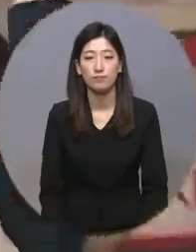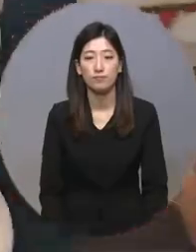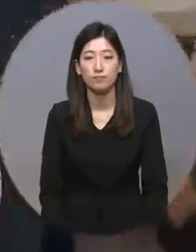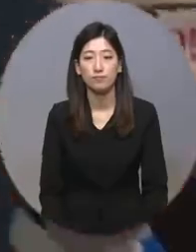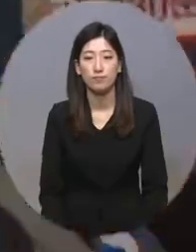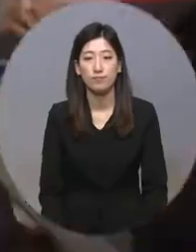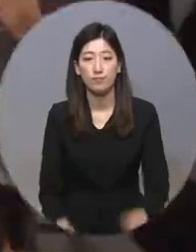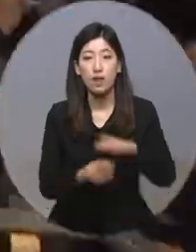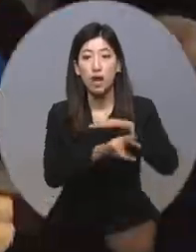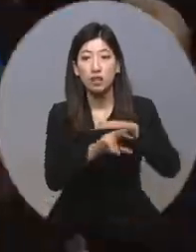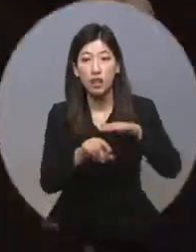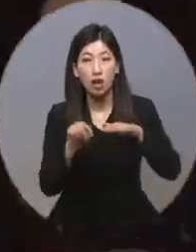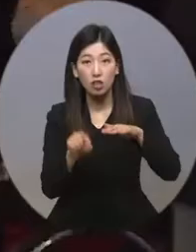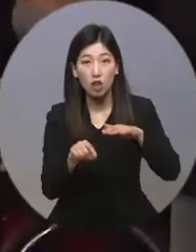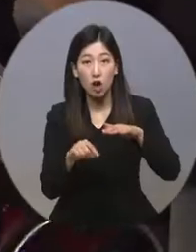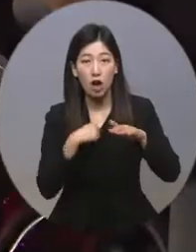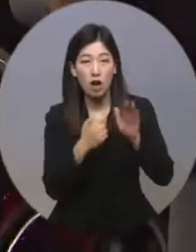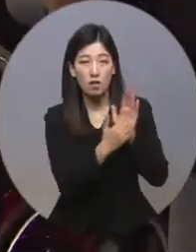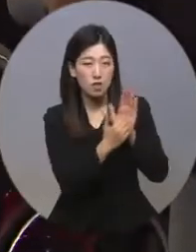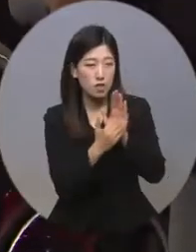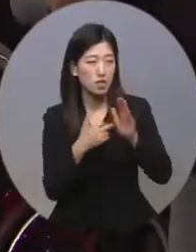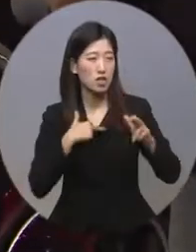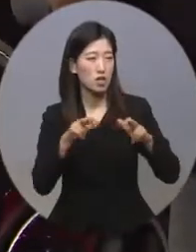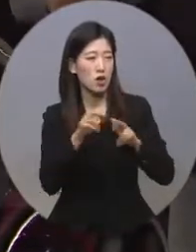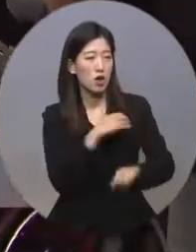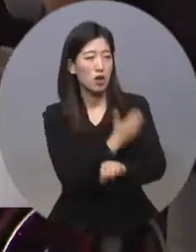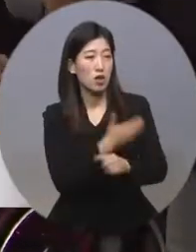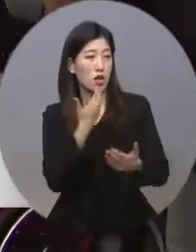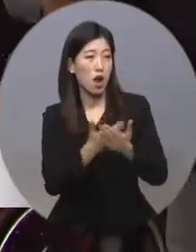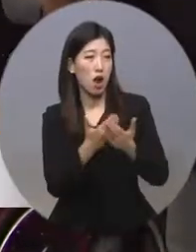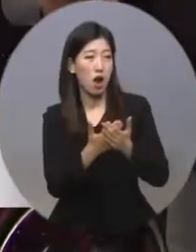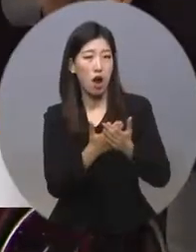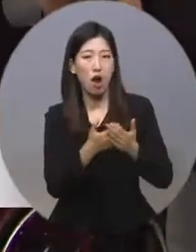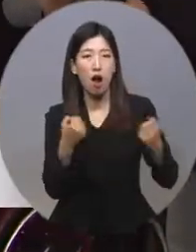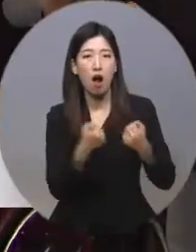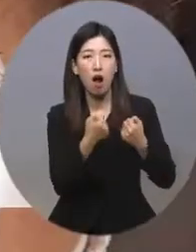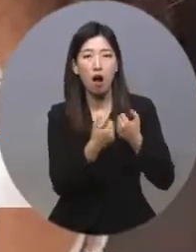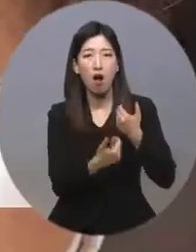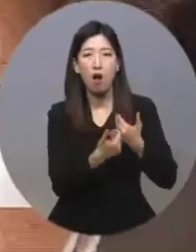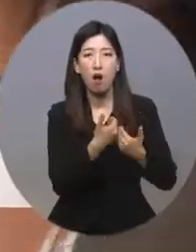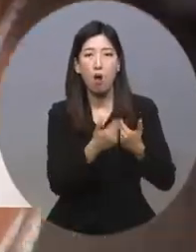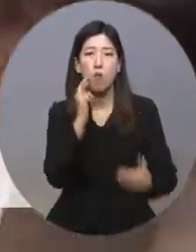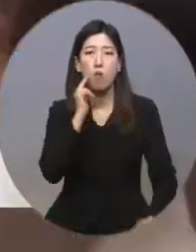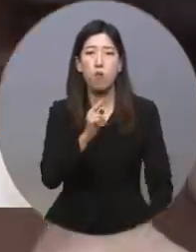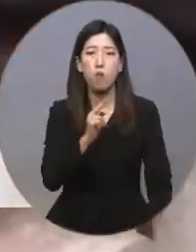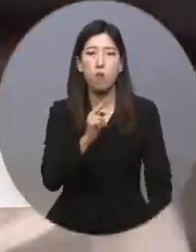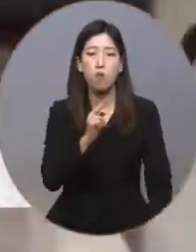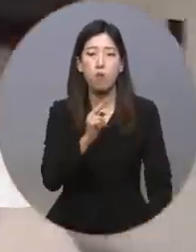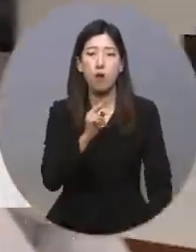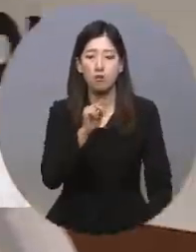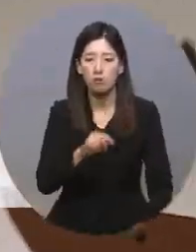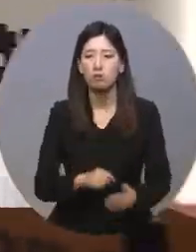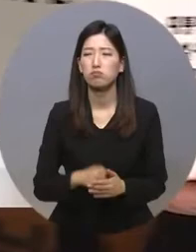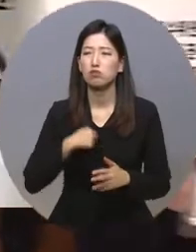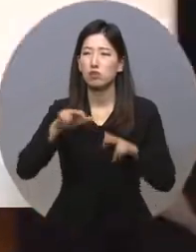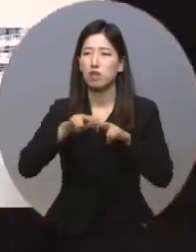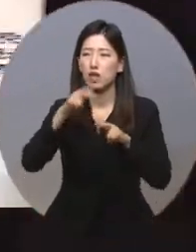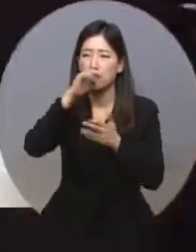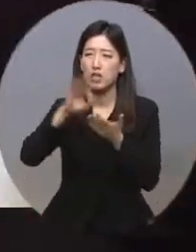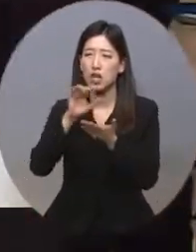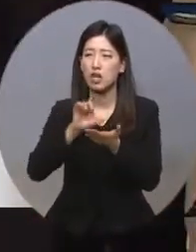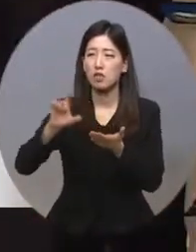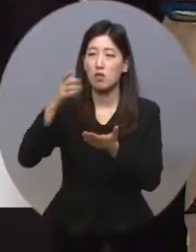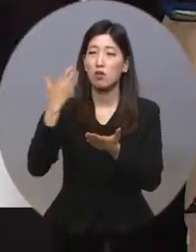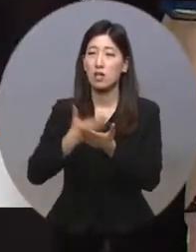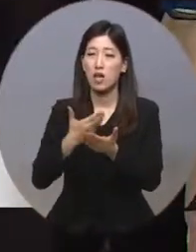지하철 출근 전에 대한 갈등이 고조되는 가운데 장애계가 장애인 권리 예산 반영을 촉구하며 삭발 투쟁에